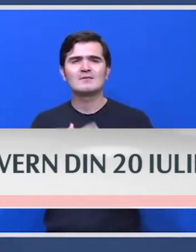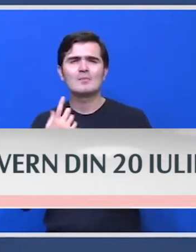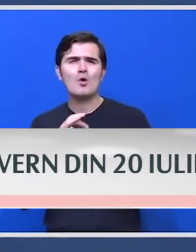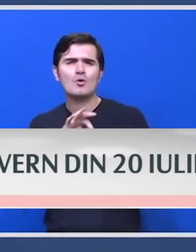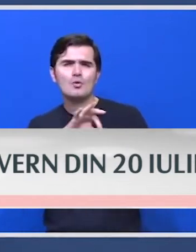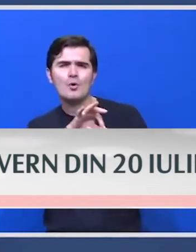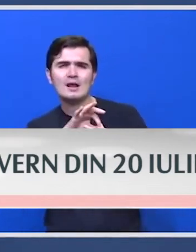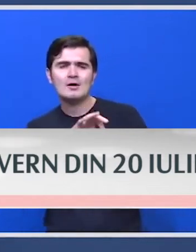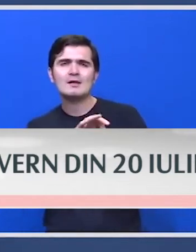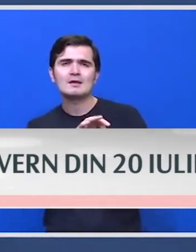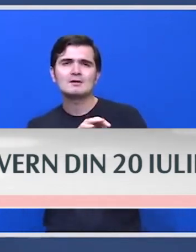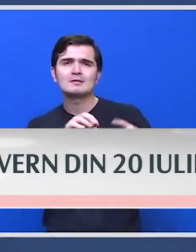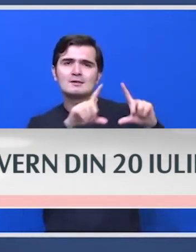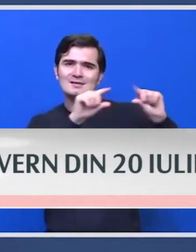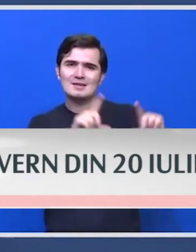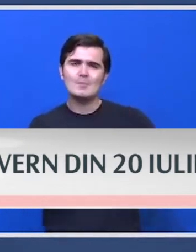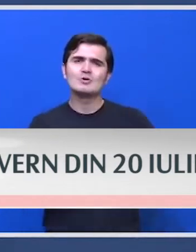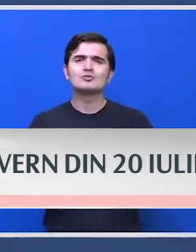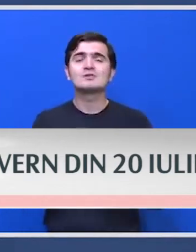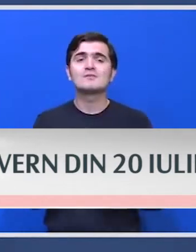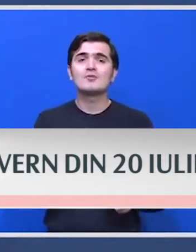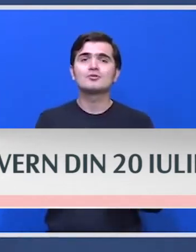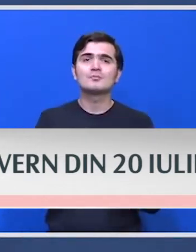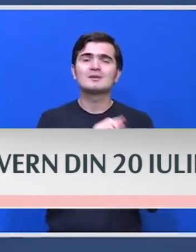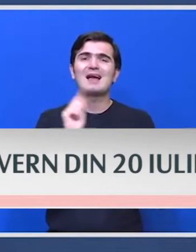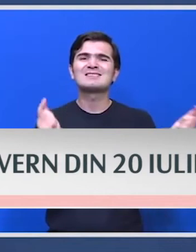temelor și să existe, de fapt, transfer tehnologic și